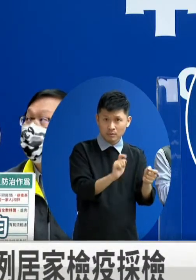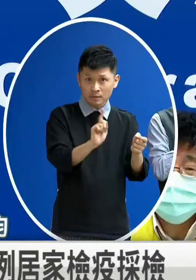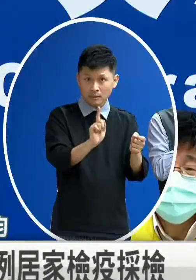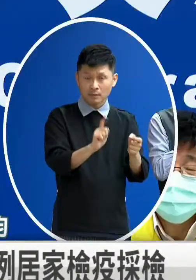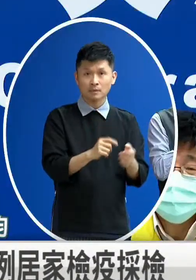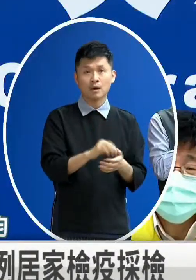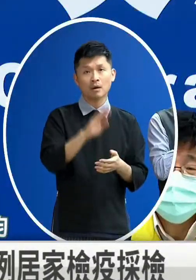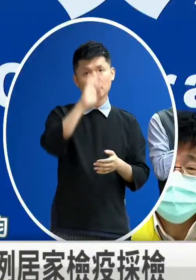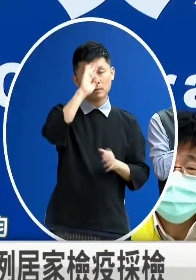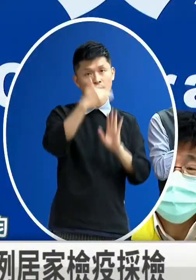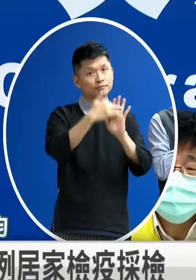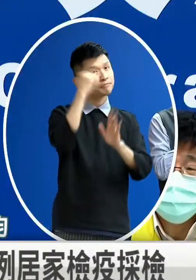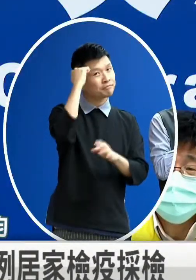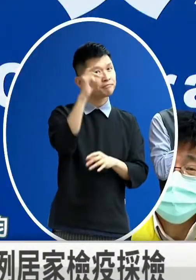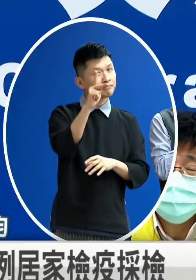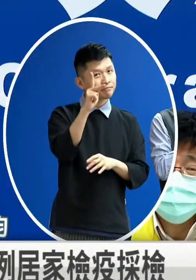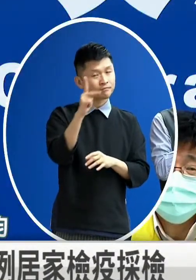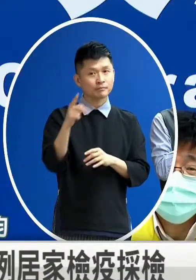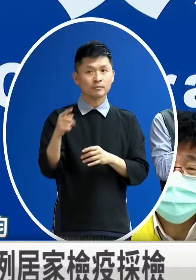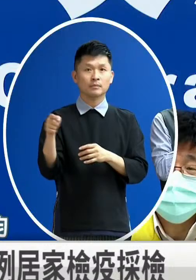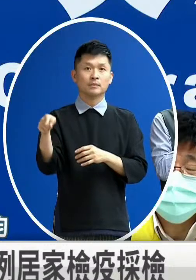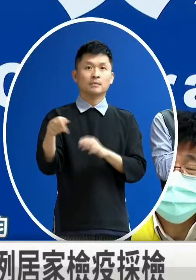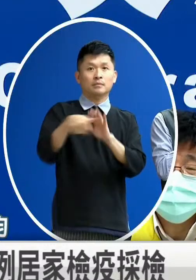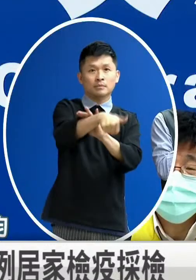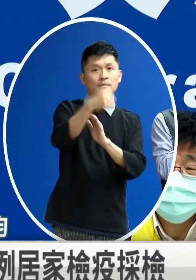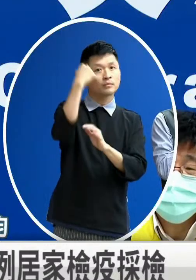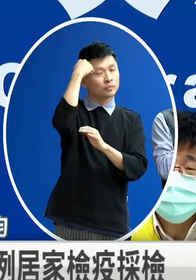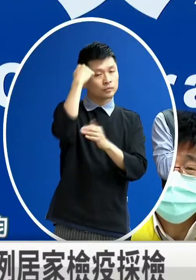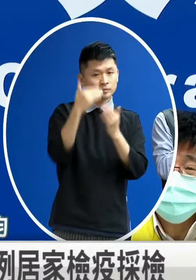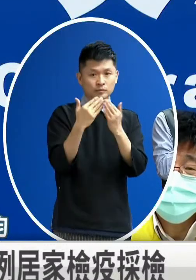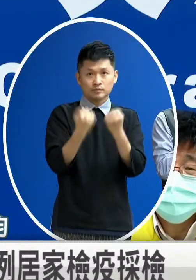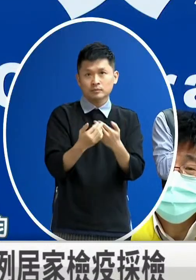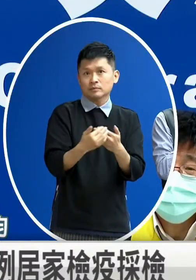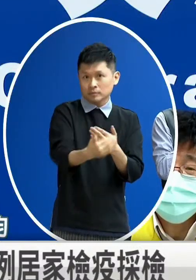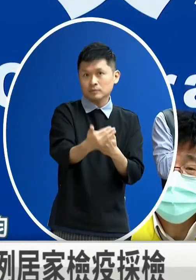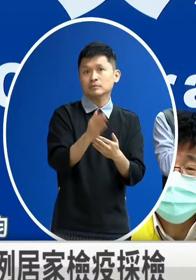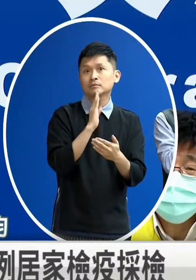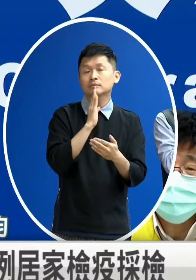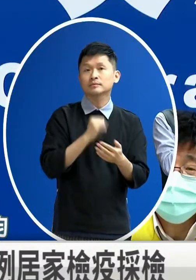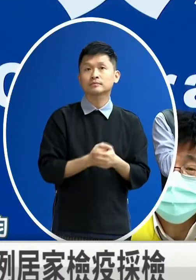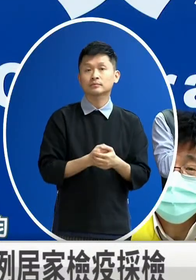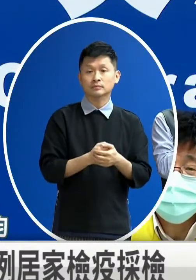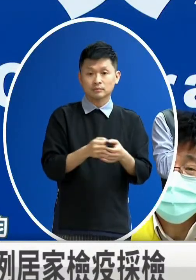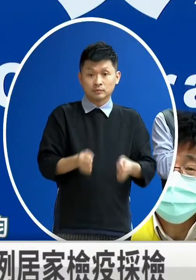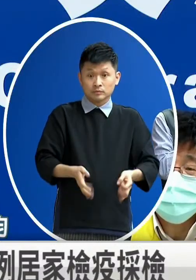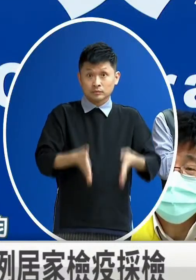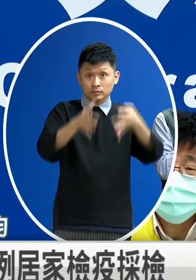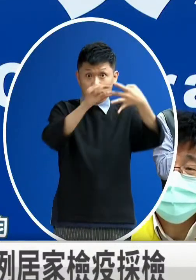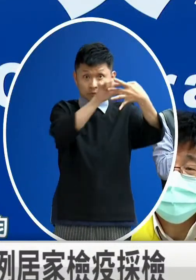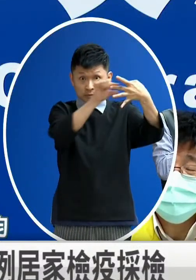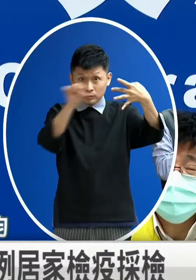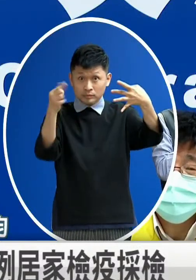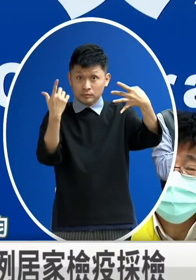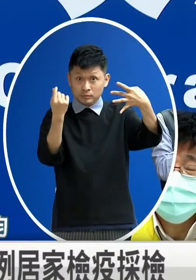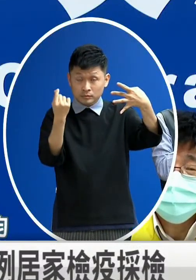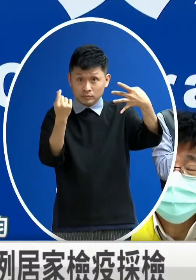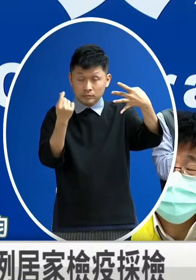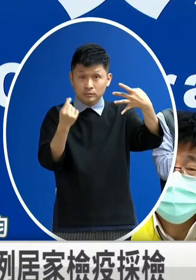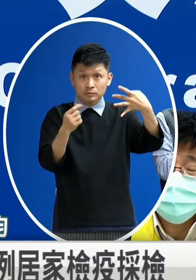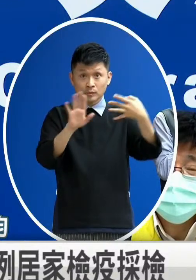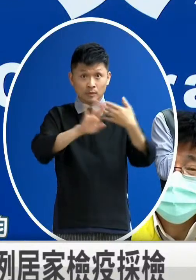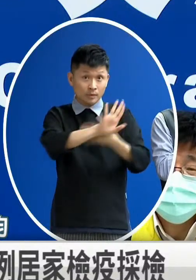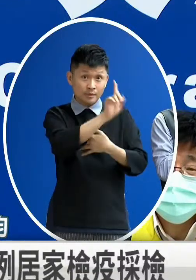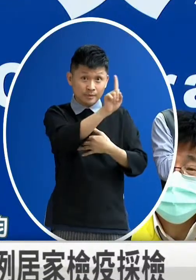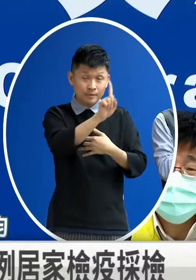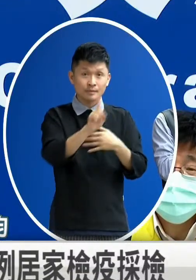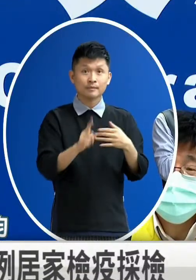高雄的防疫旅馆哦进行这个居家检疫哦。那回溯也发现，就是说它同楼层确实有另外一位哦是这个居